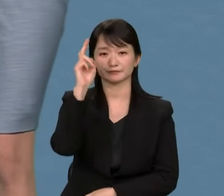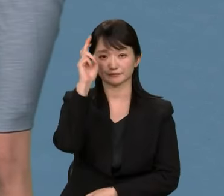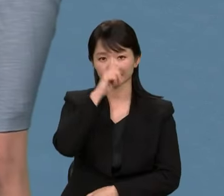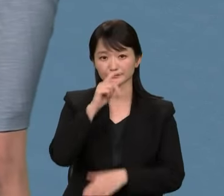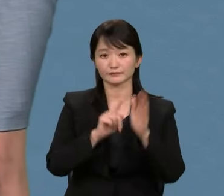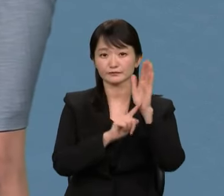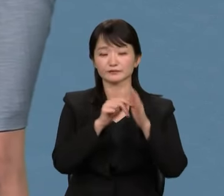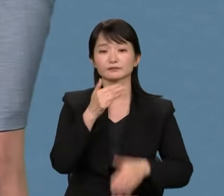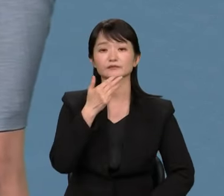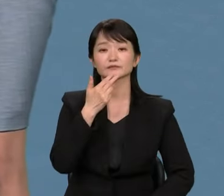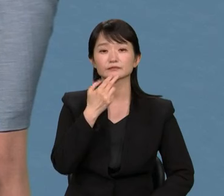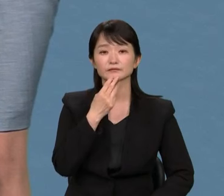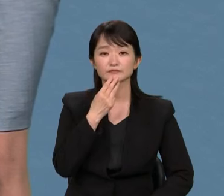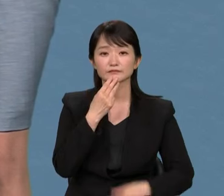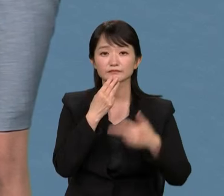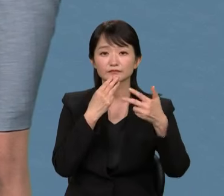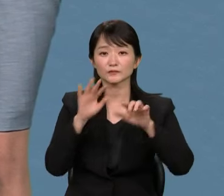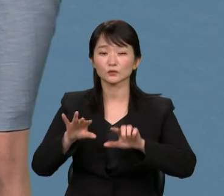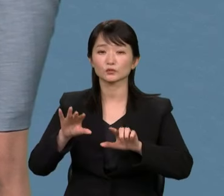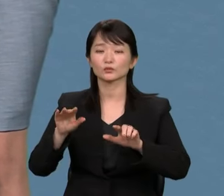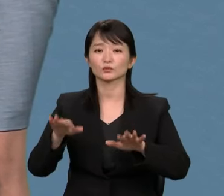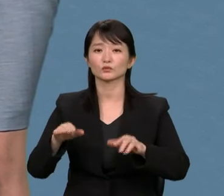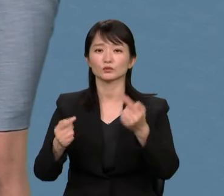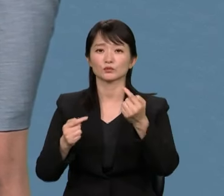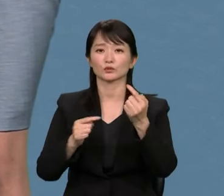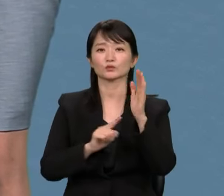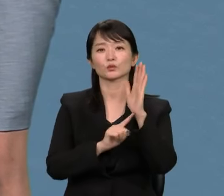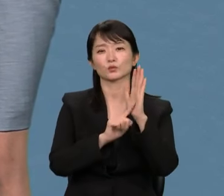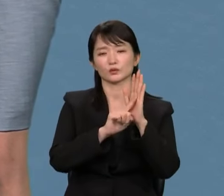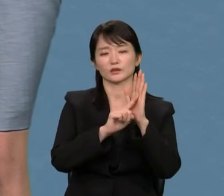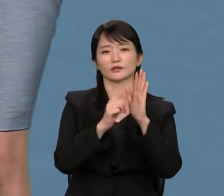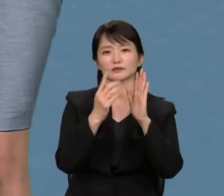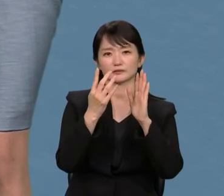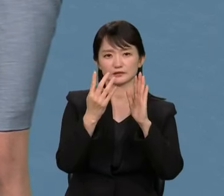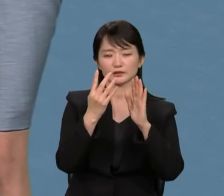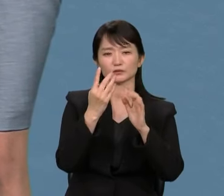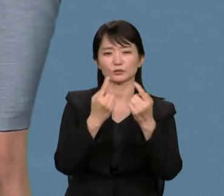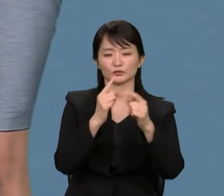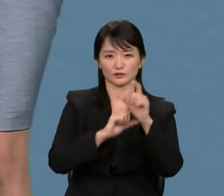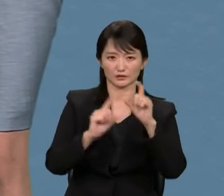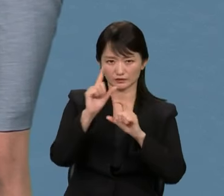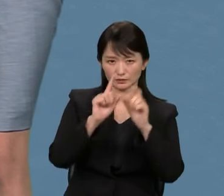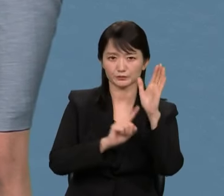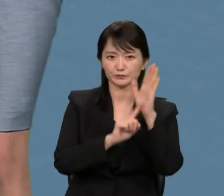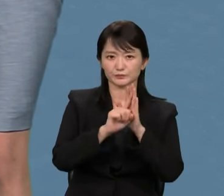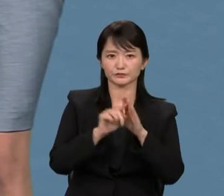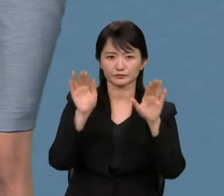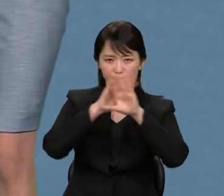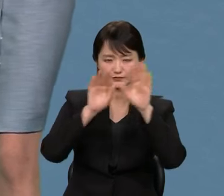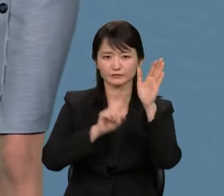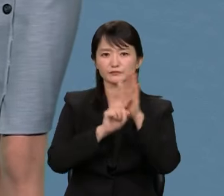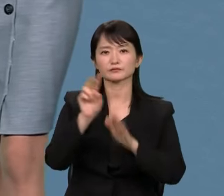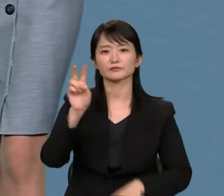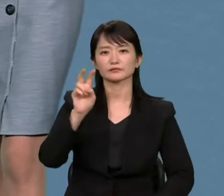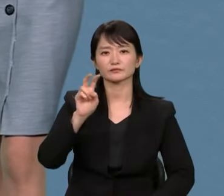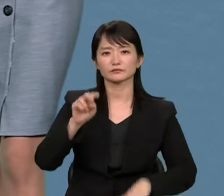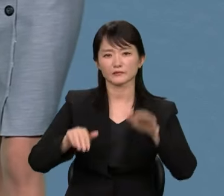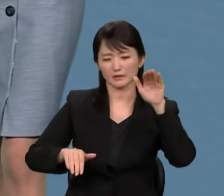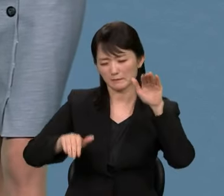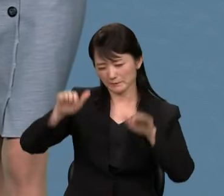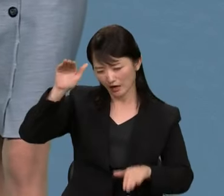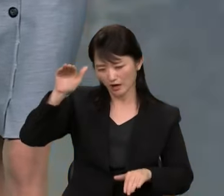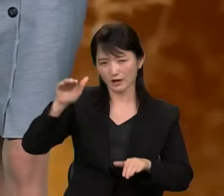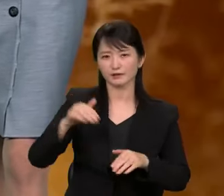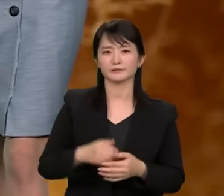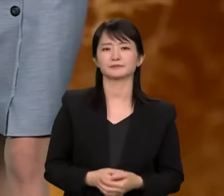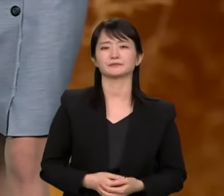기온은 서울이 7도로 오늘보다 4도 정도 높게 시작하겠는데요. 한낮에는 대부분 20도 안팎까지 올라 일교차가